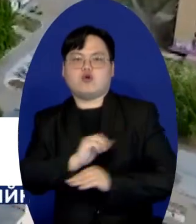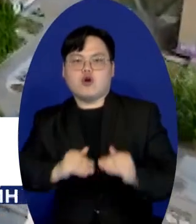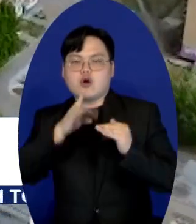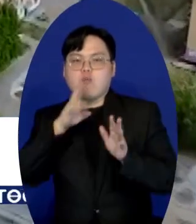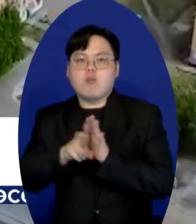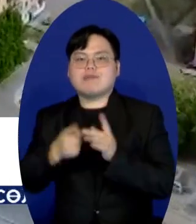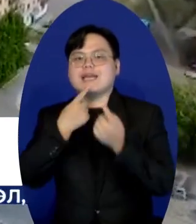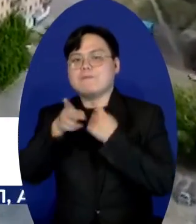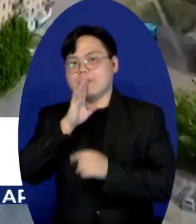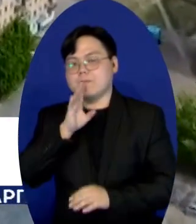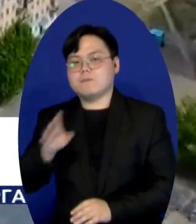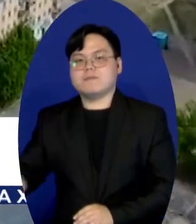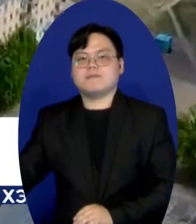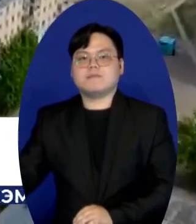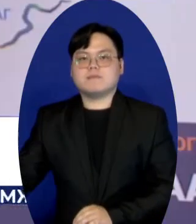байна.